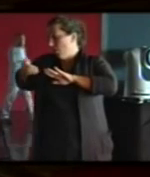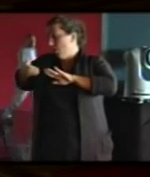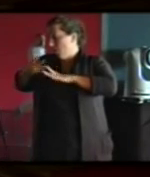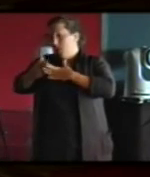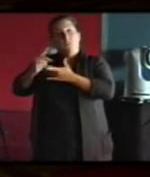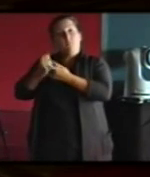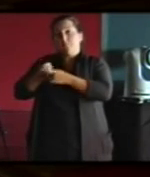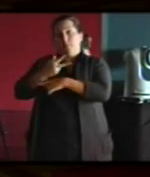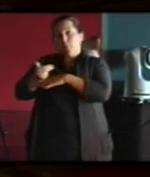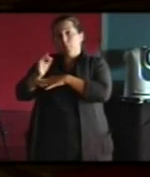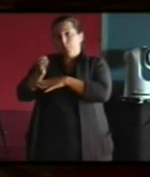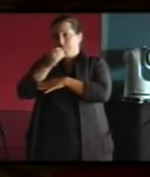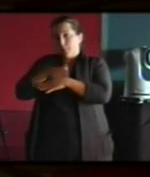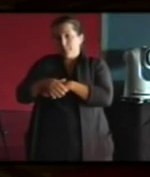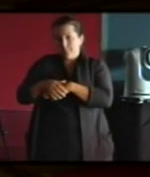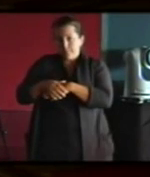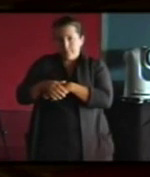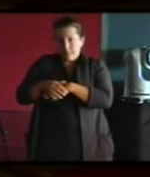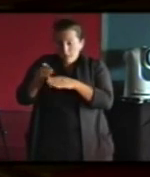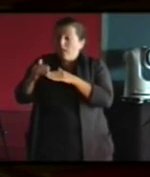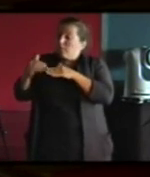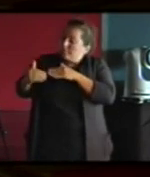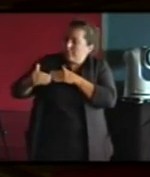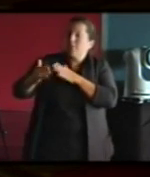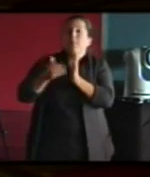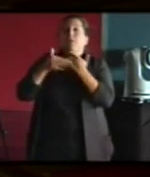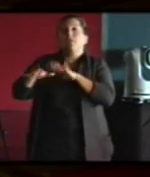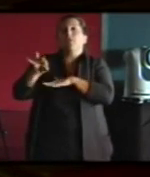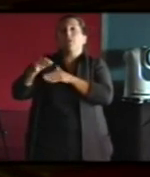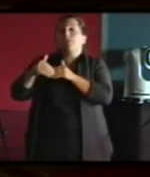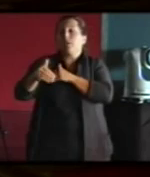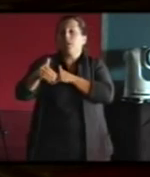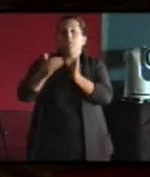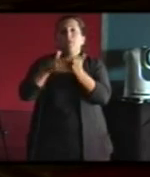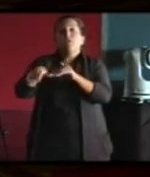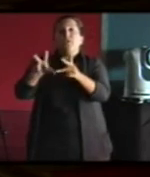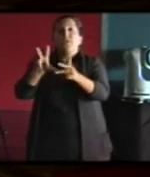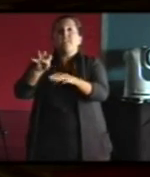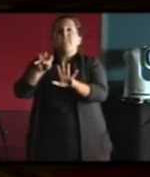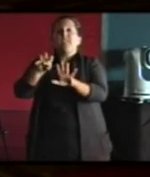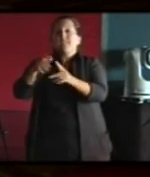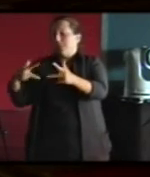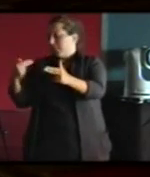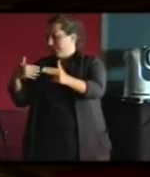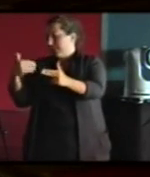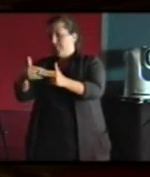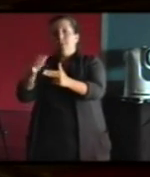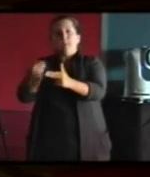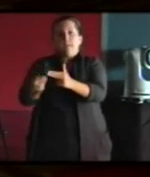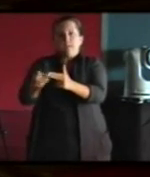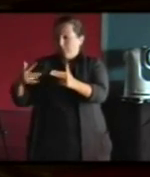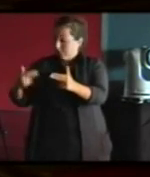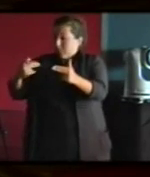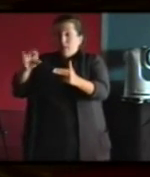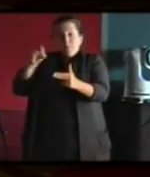Au bureau et puis ce qui a été construit entre 1960 et 1990. Ce qui a été construit entre 1960